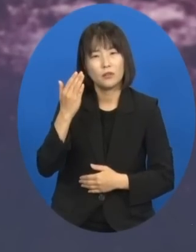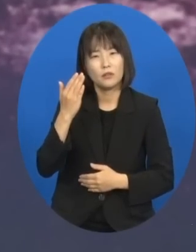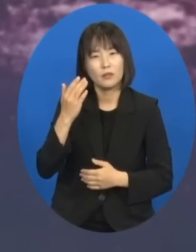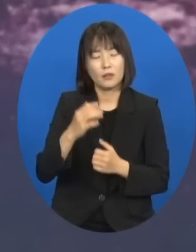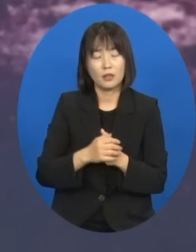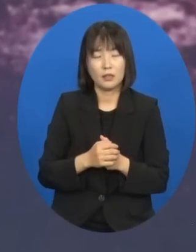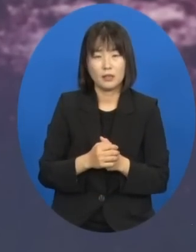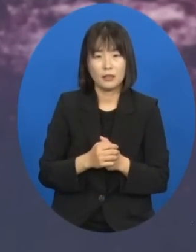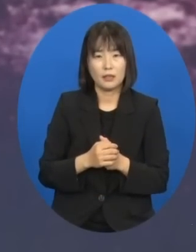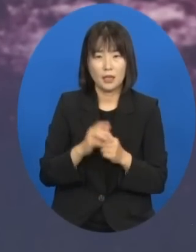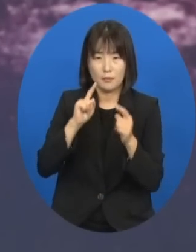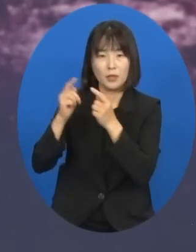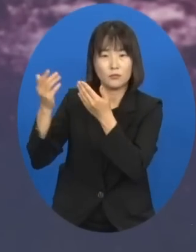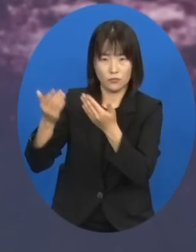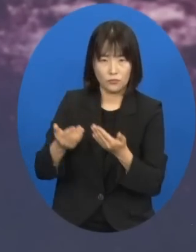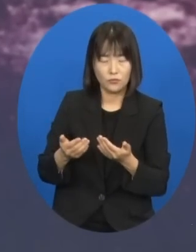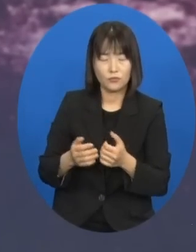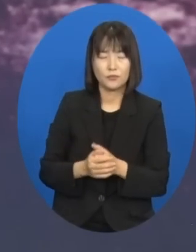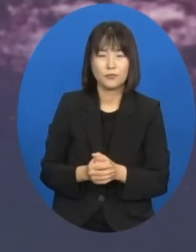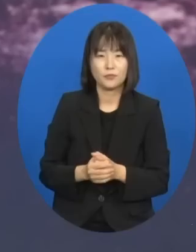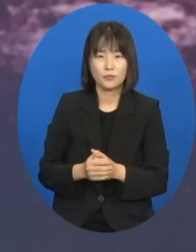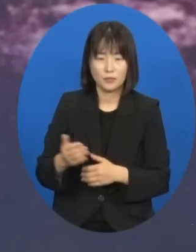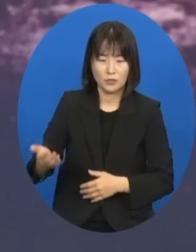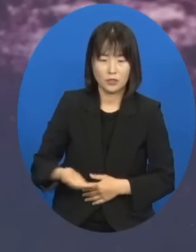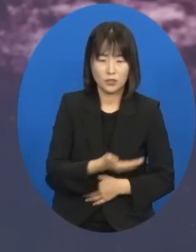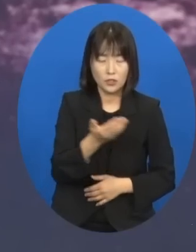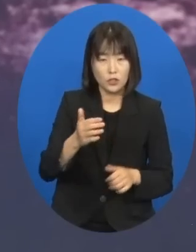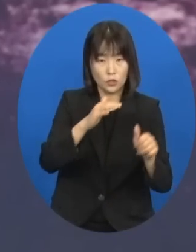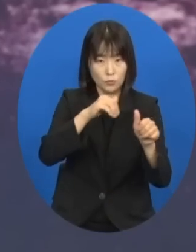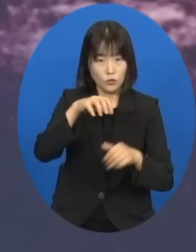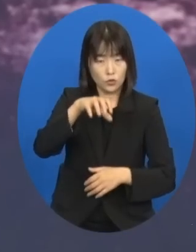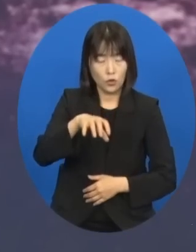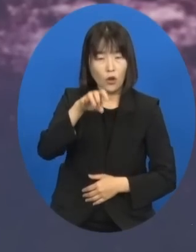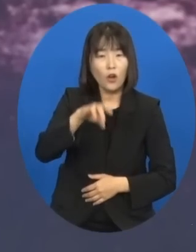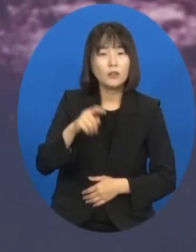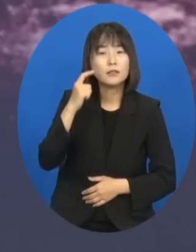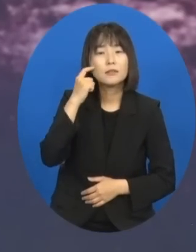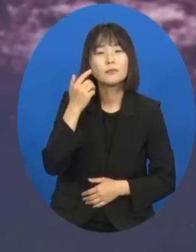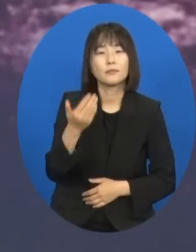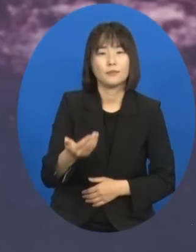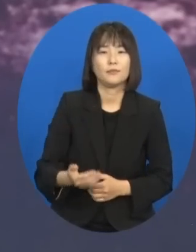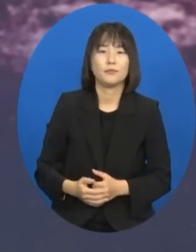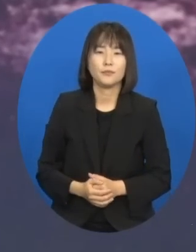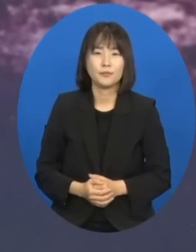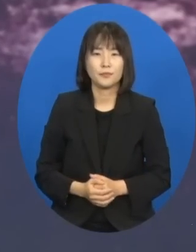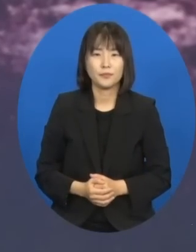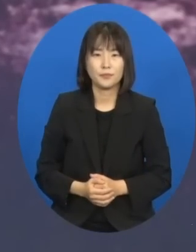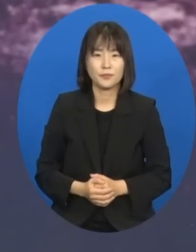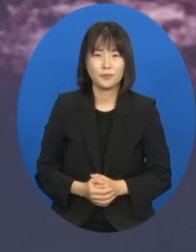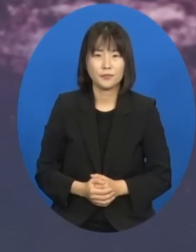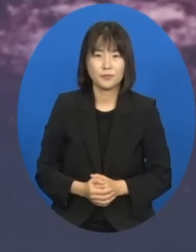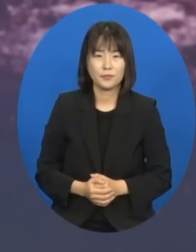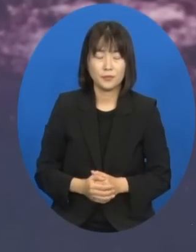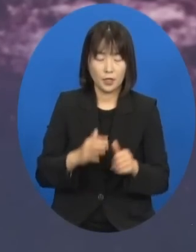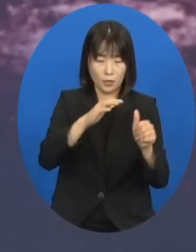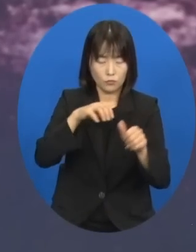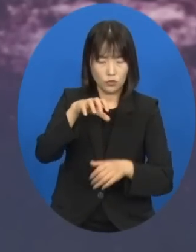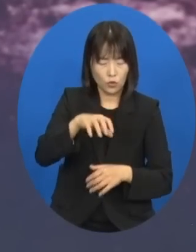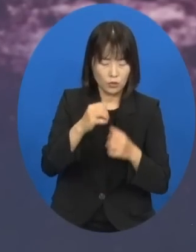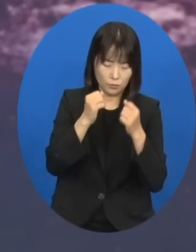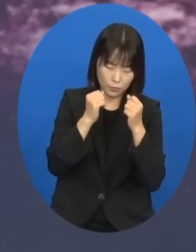말씀하시는 것이죠. 여러분, 여러분의 부르신 자리가 어디이십니까? 그 부르신 곳에